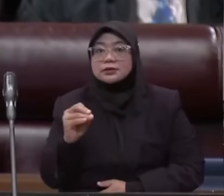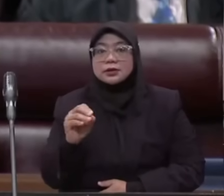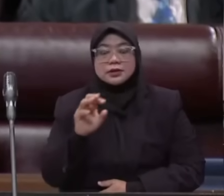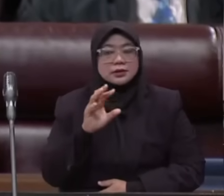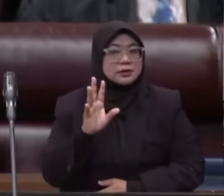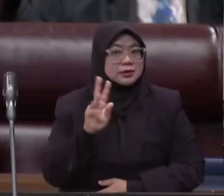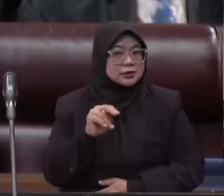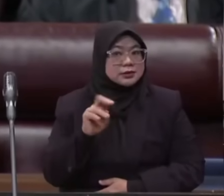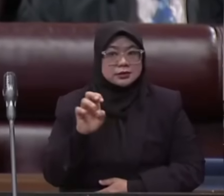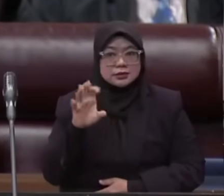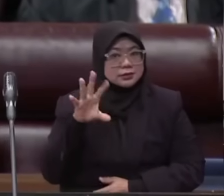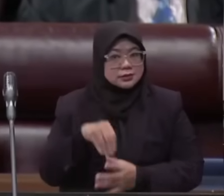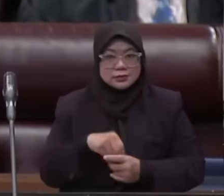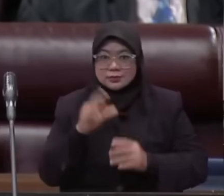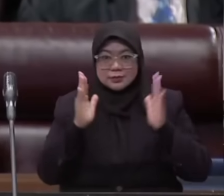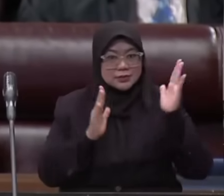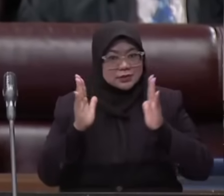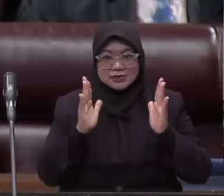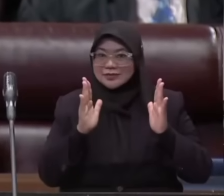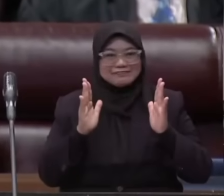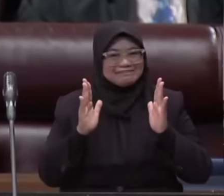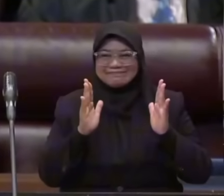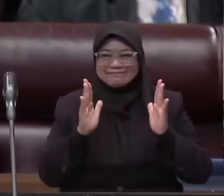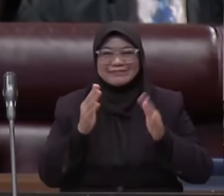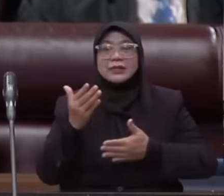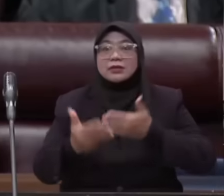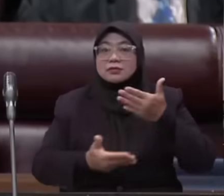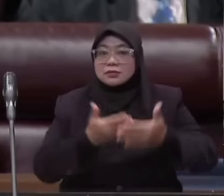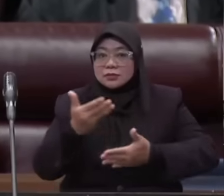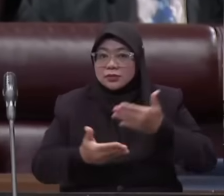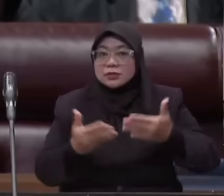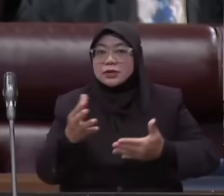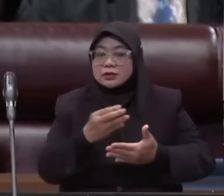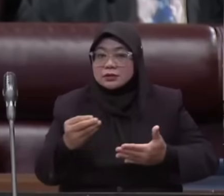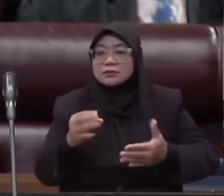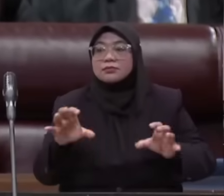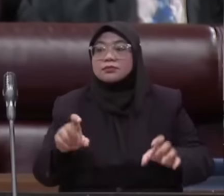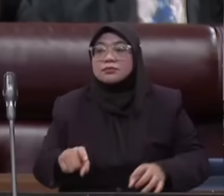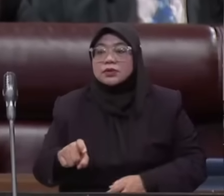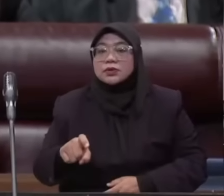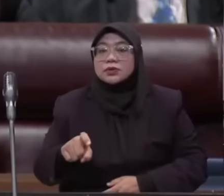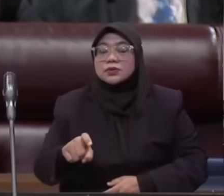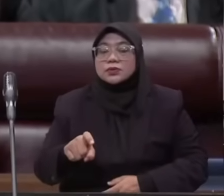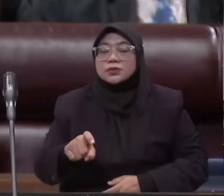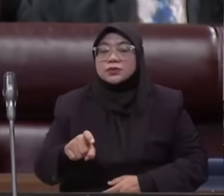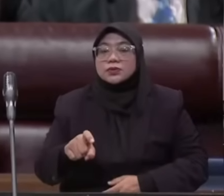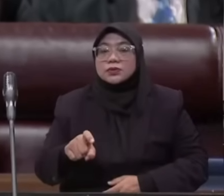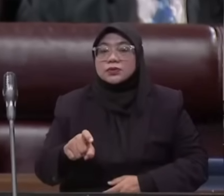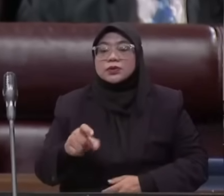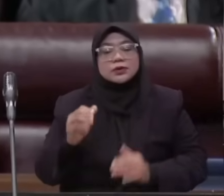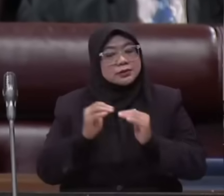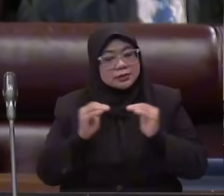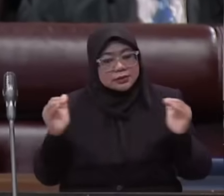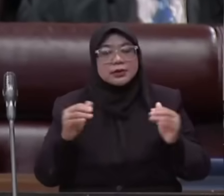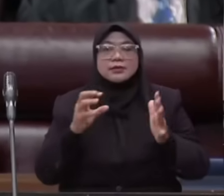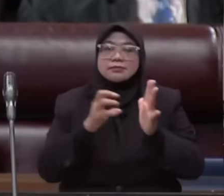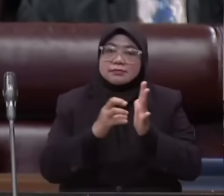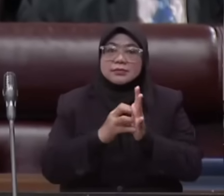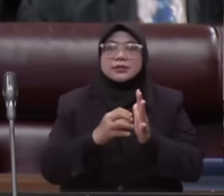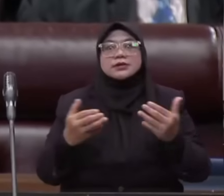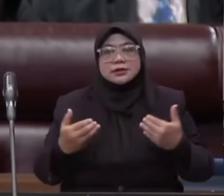bumi di Malaysia ya soal memproses Nah di bumi dan kita tidak kena ee waktu itu keadilan bahwa